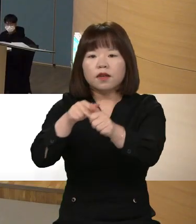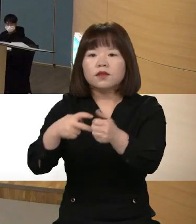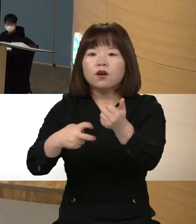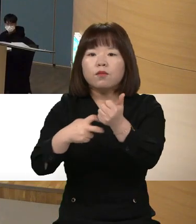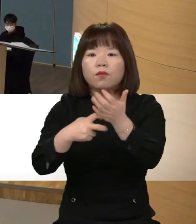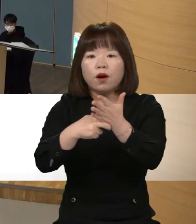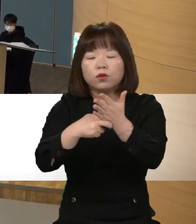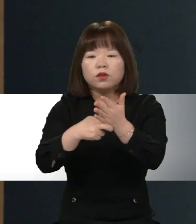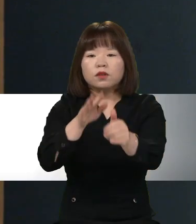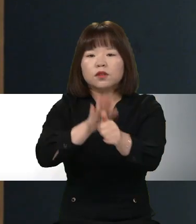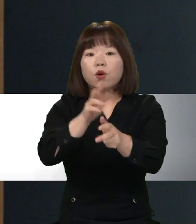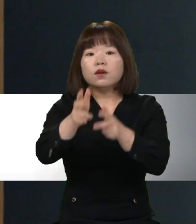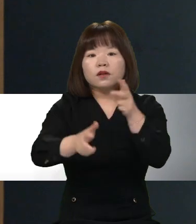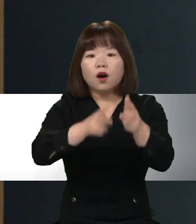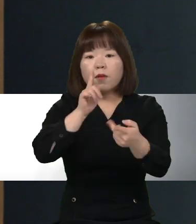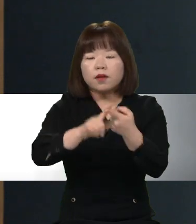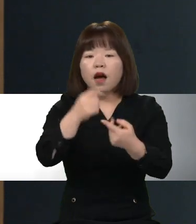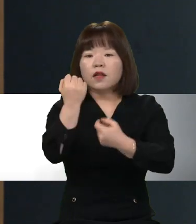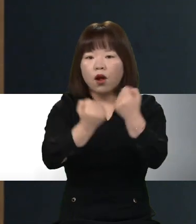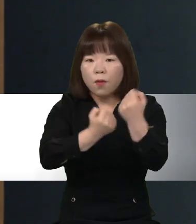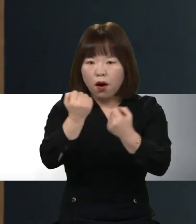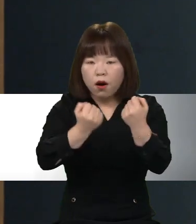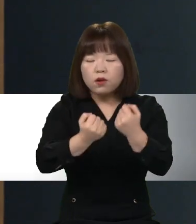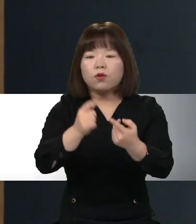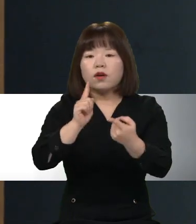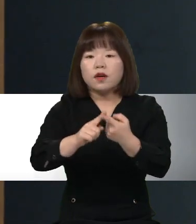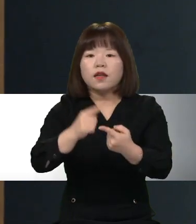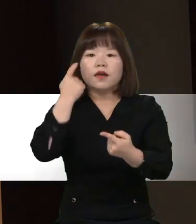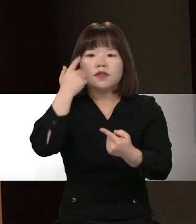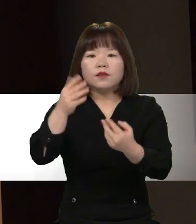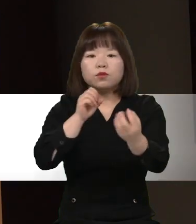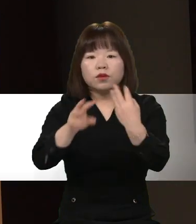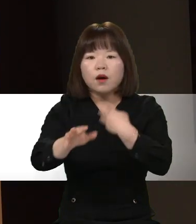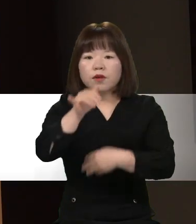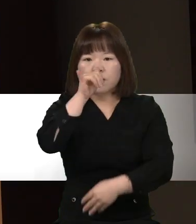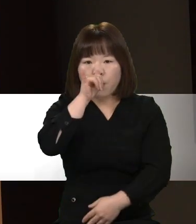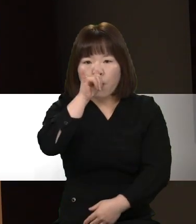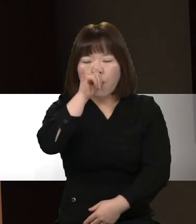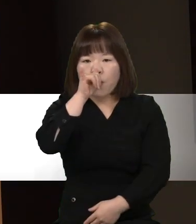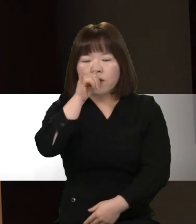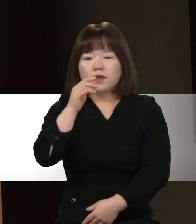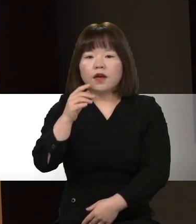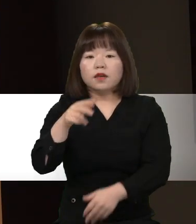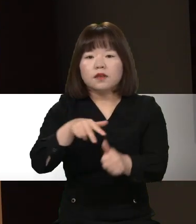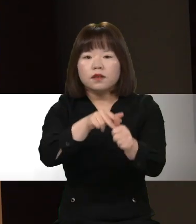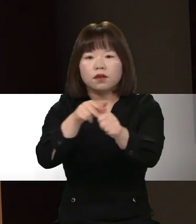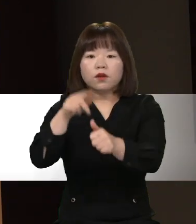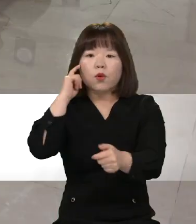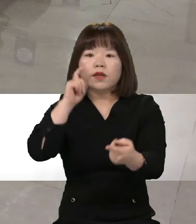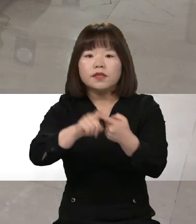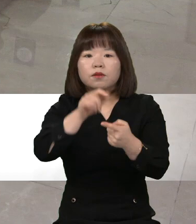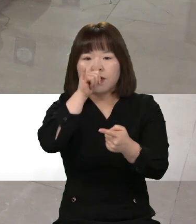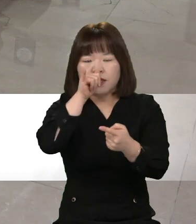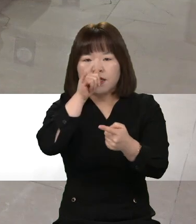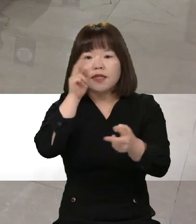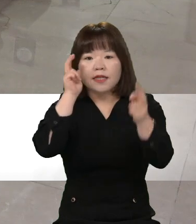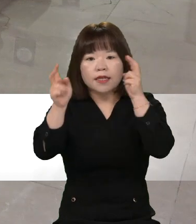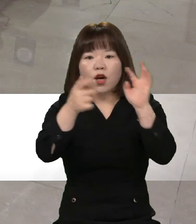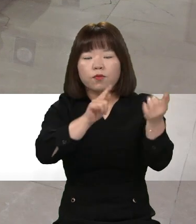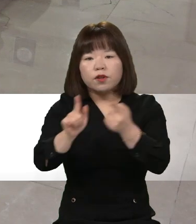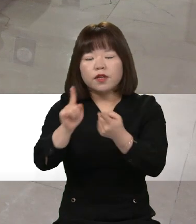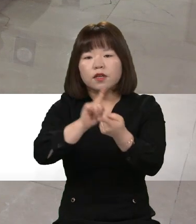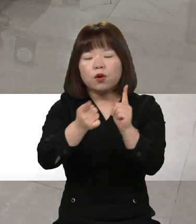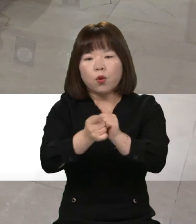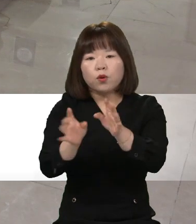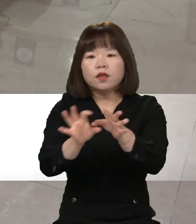2023년 데이터 바우처 지원사업에 대한 설명과 이에 대한 질의응답이 진행됐고 데이터의 관심있는 수요 기업들이